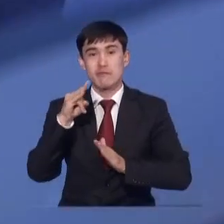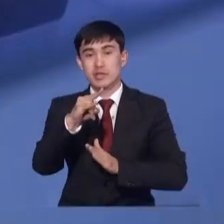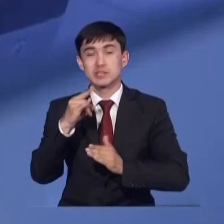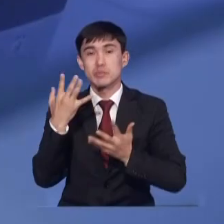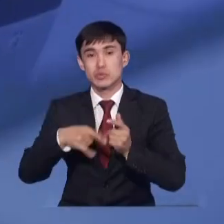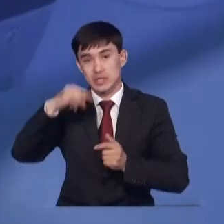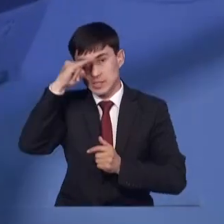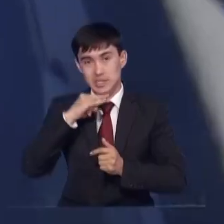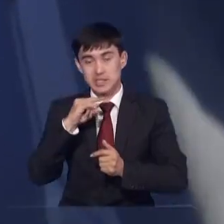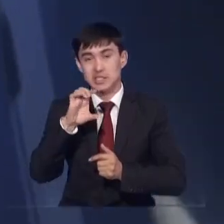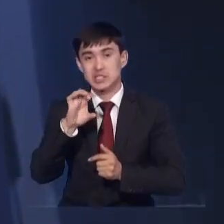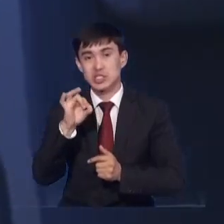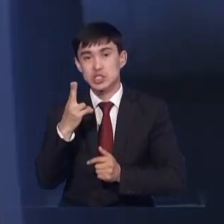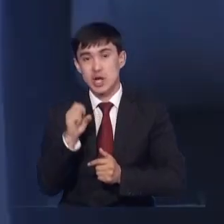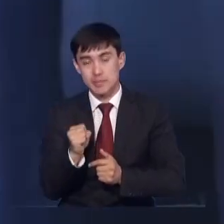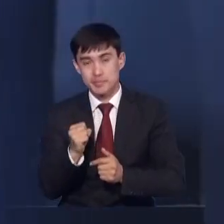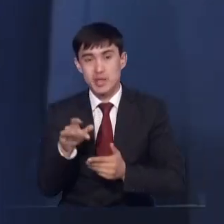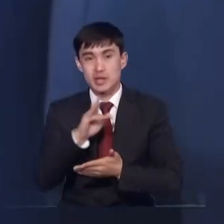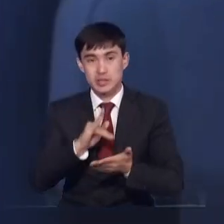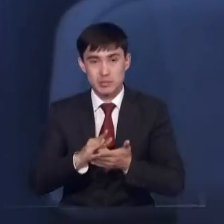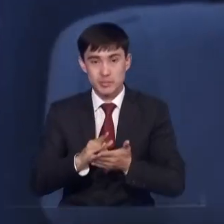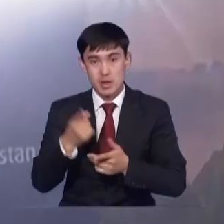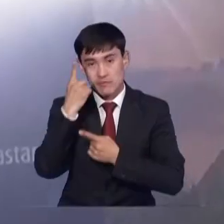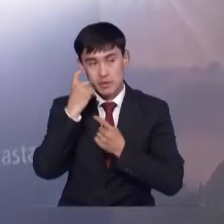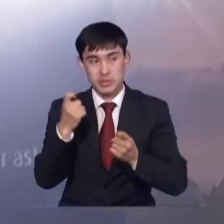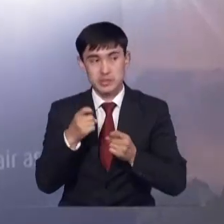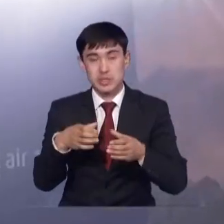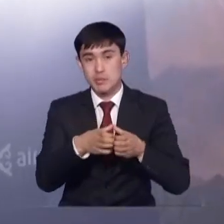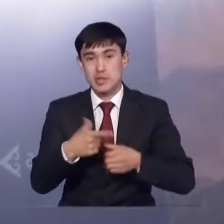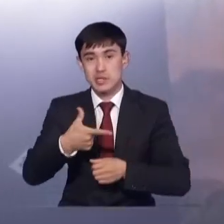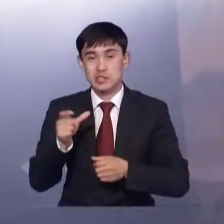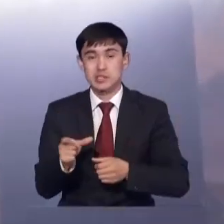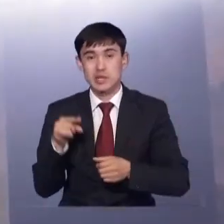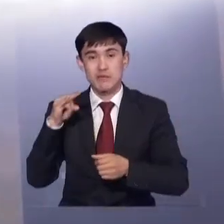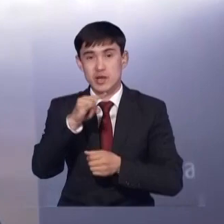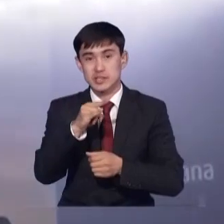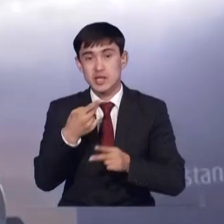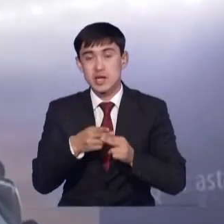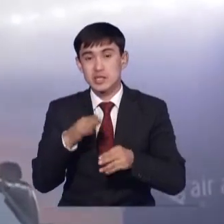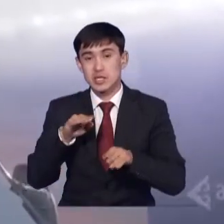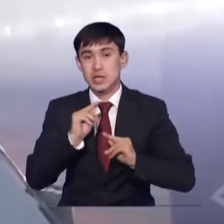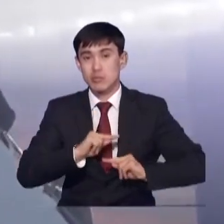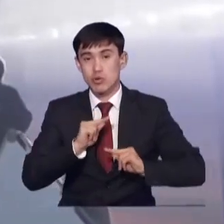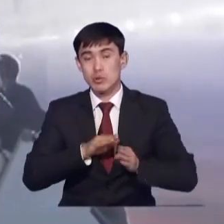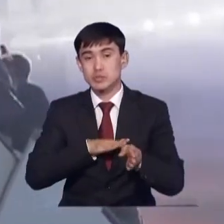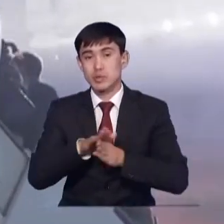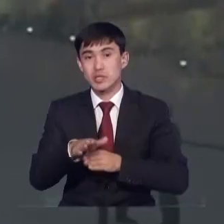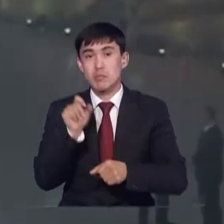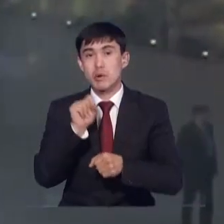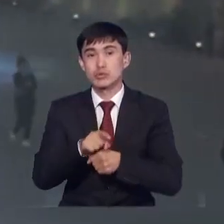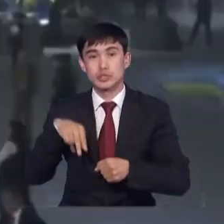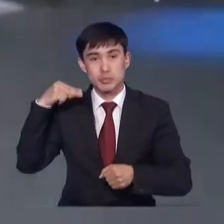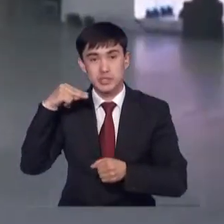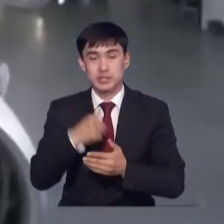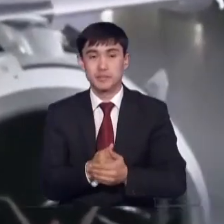между казахстанскими и американскими городами по информации комитета гражданской авиации это часть работы по исполнению поручению